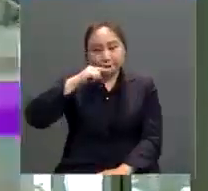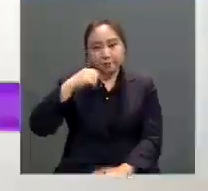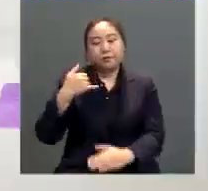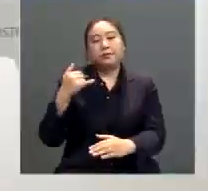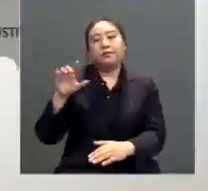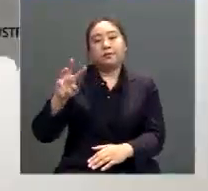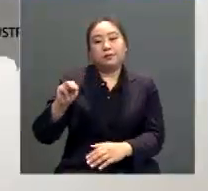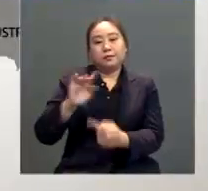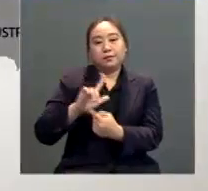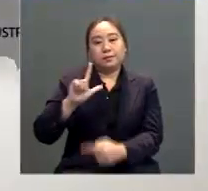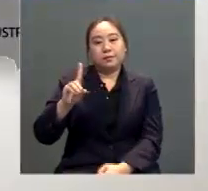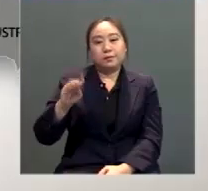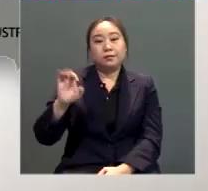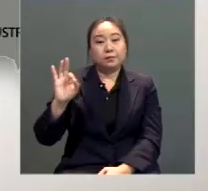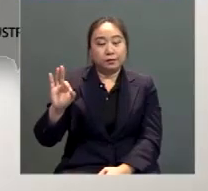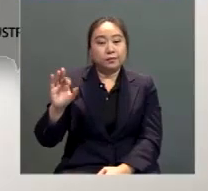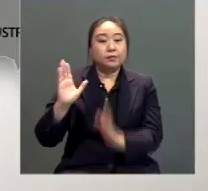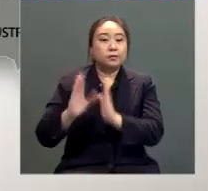คะซึ่งคนไทยที่เดินทางกลับมาจากมัลดีฟทาง55